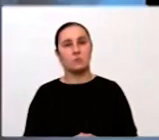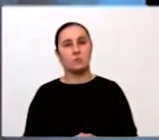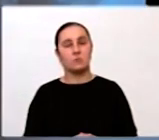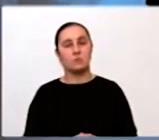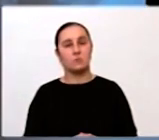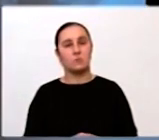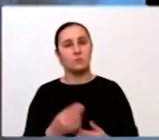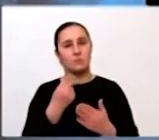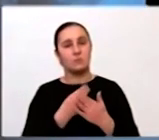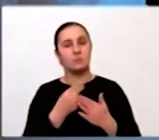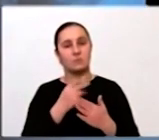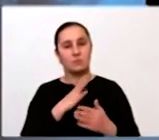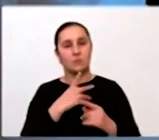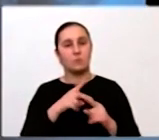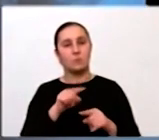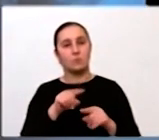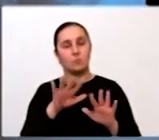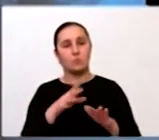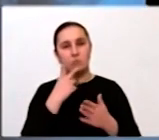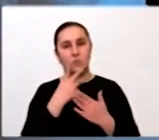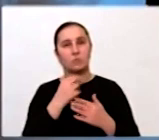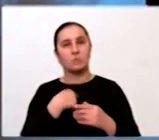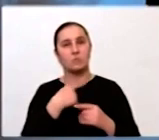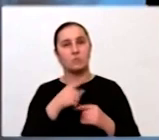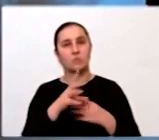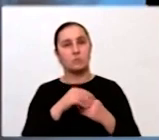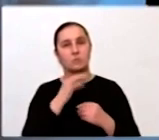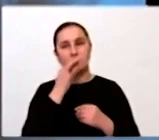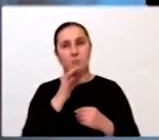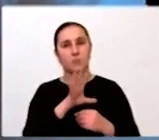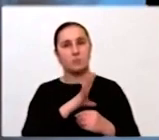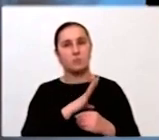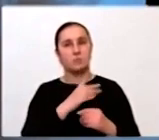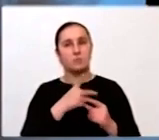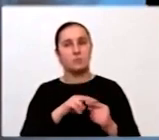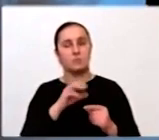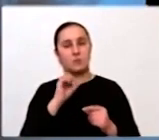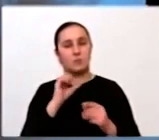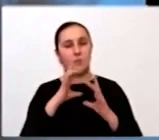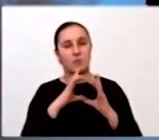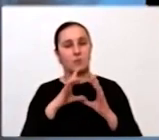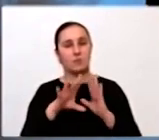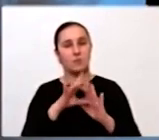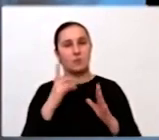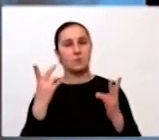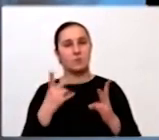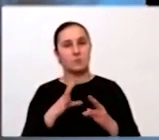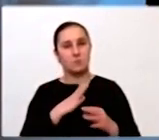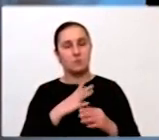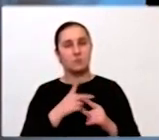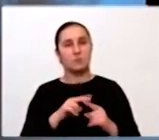Demak, chizdik. Bu yerda ko'rishingiz mumkin. Boya men sizlarga aytib o'tgan edim. Demak, biz avvalni tanlashimiz kerak.